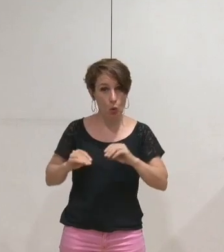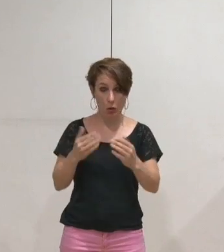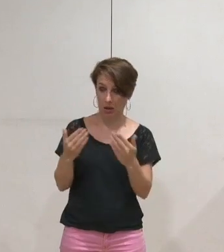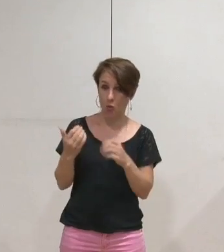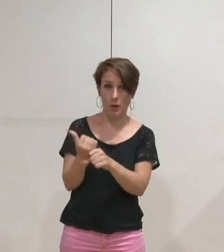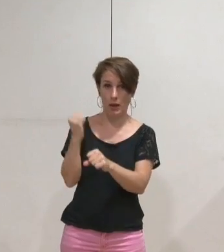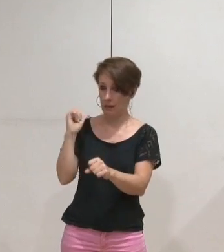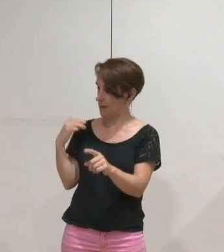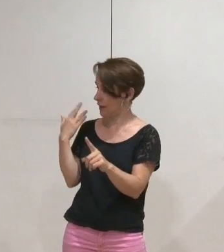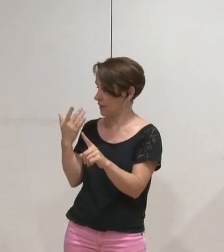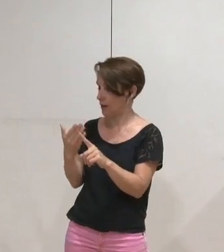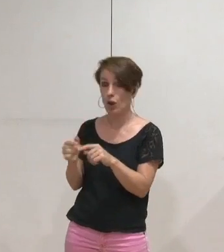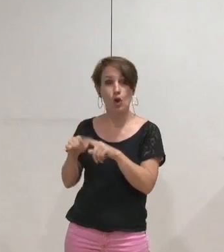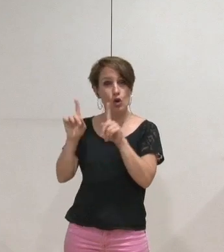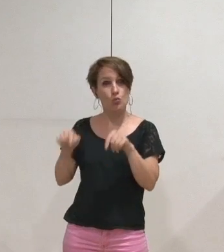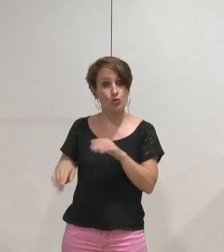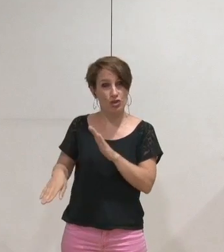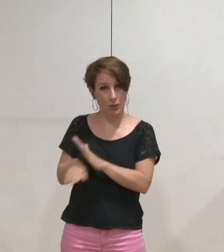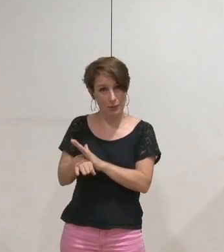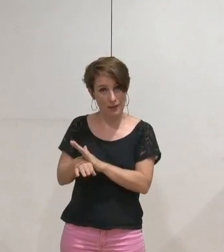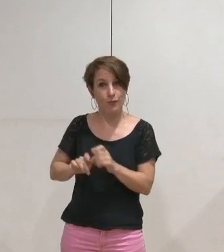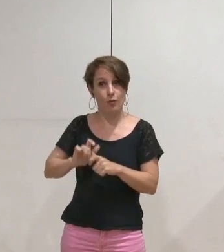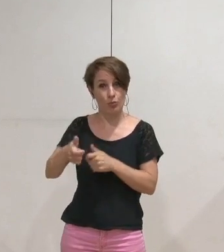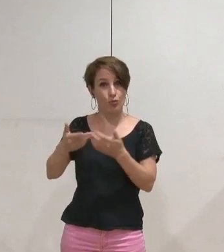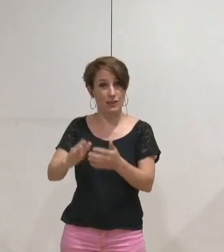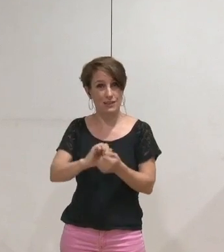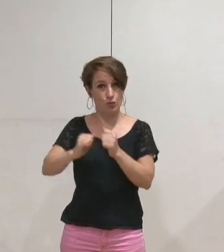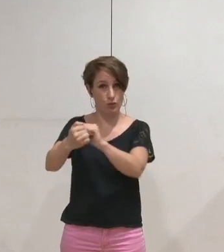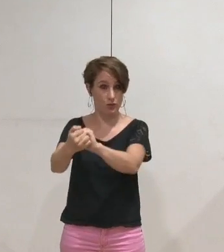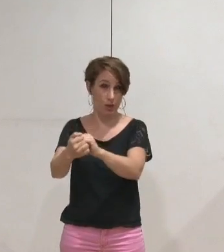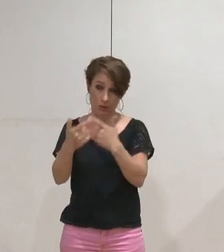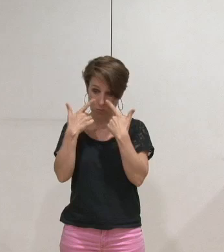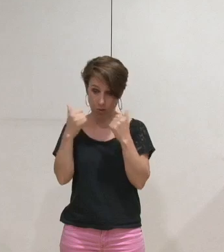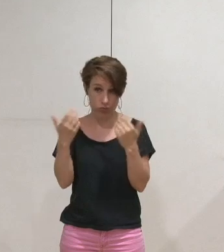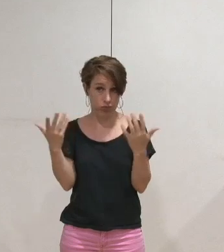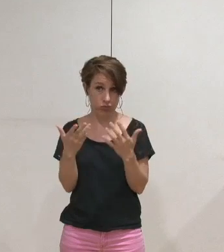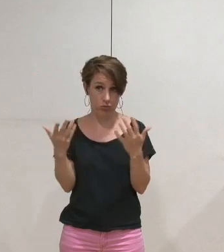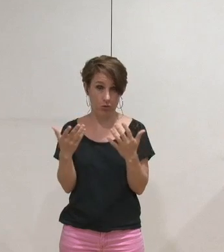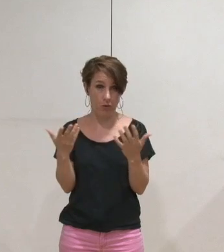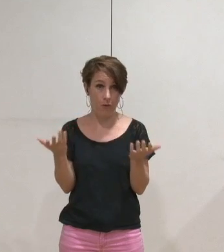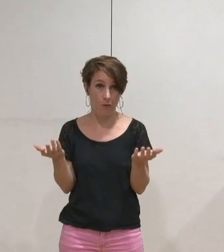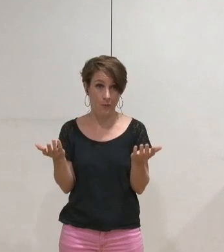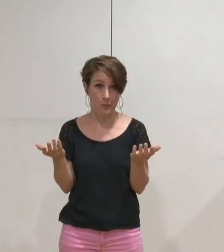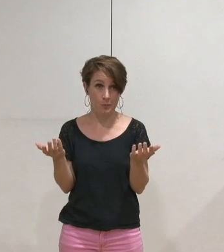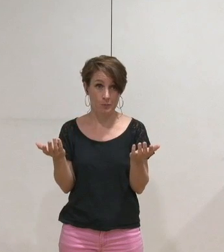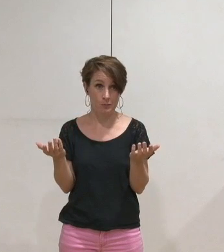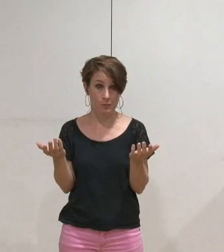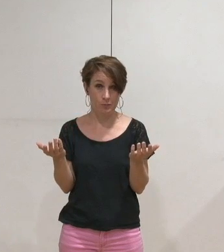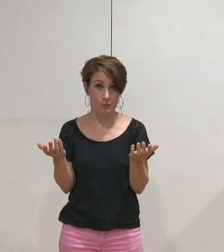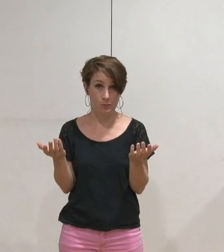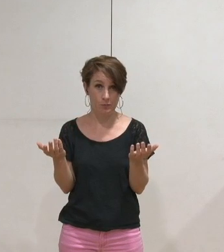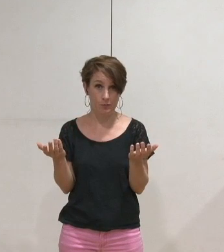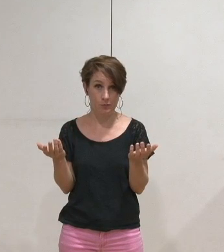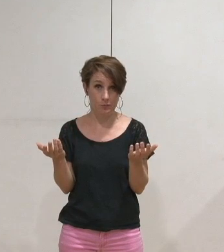budget budget primitif plus décision modificative on voit bien que on est sur une